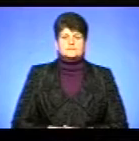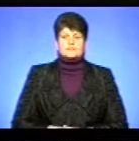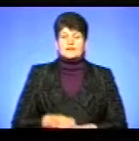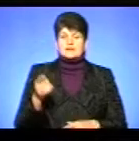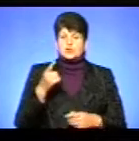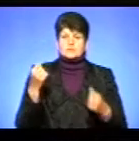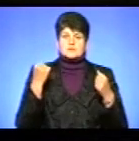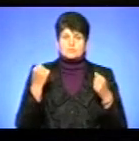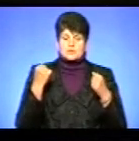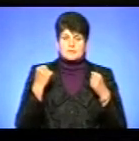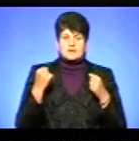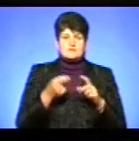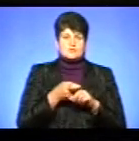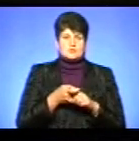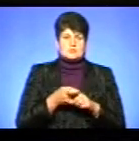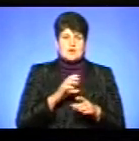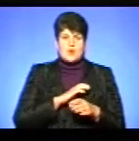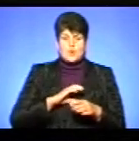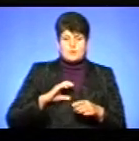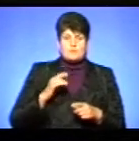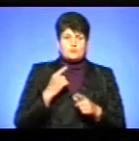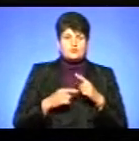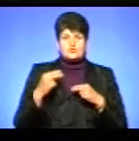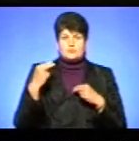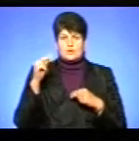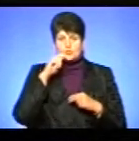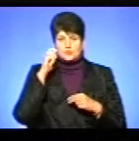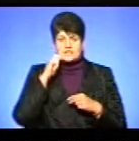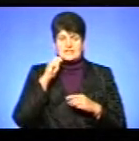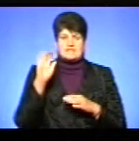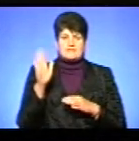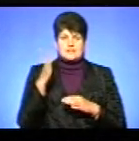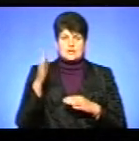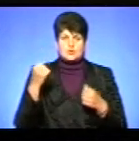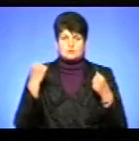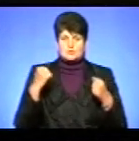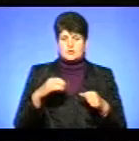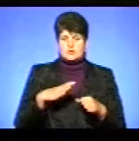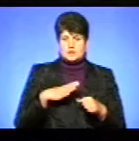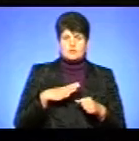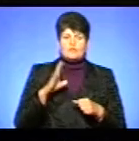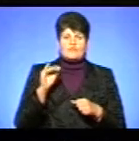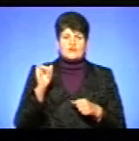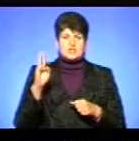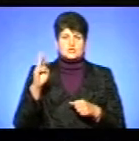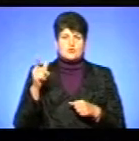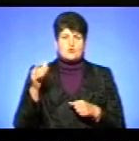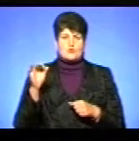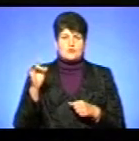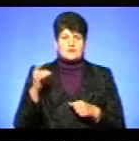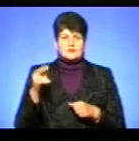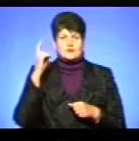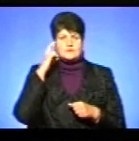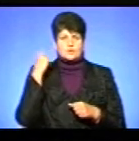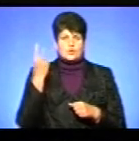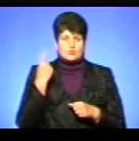Тернопільські спортсмени з нагородами повернулися з чемпіонату України з вітрильного спорту, який відбувся у Вишгороді Київської області. Майже